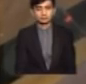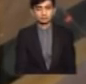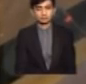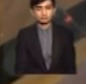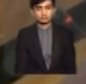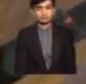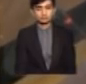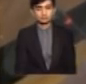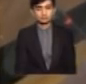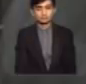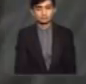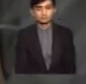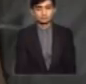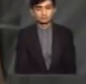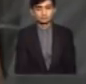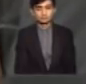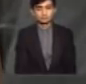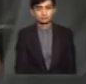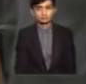вас там